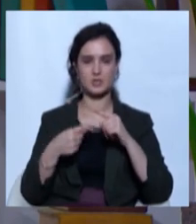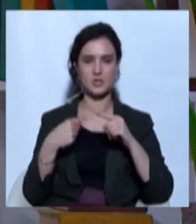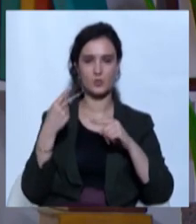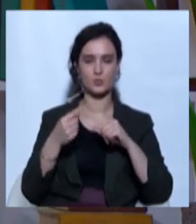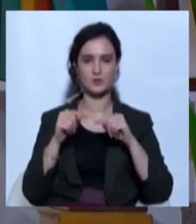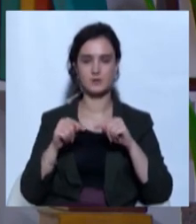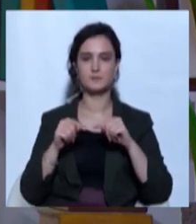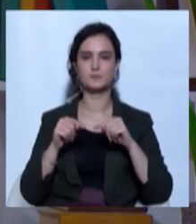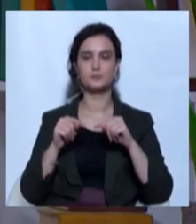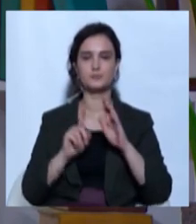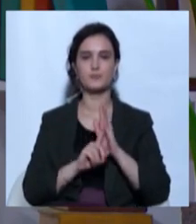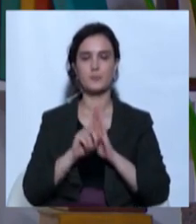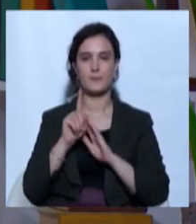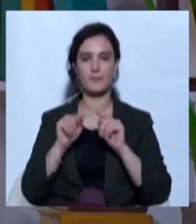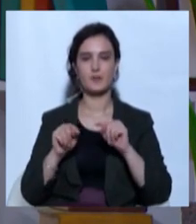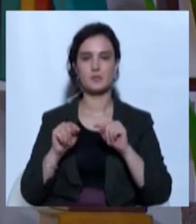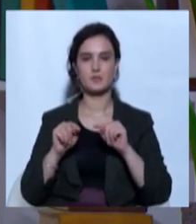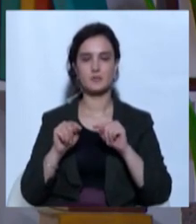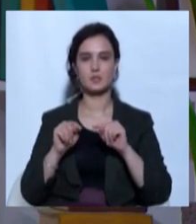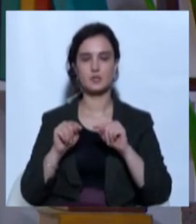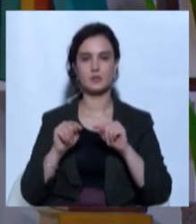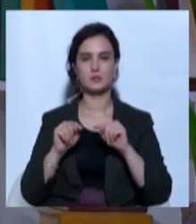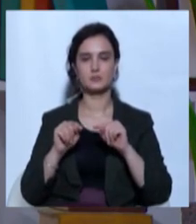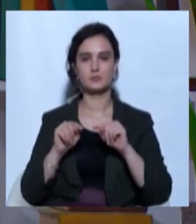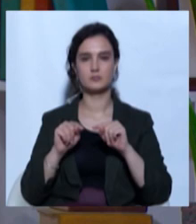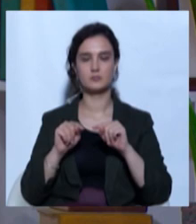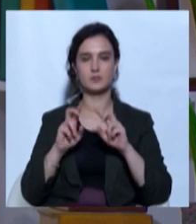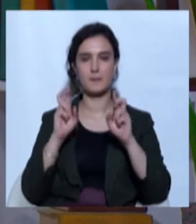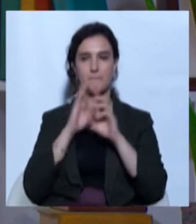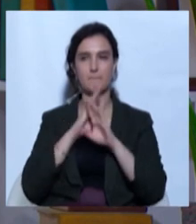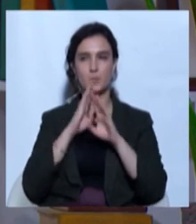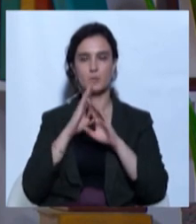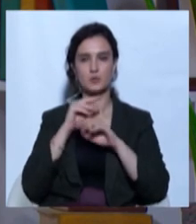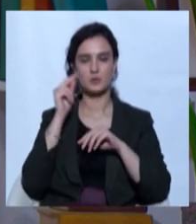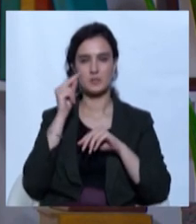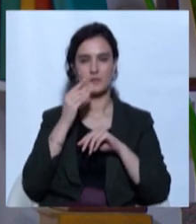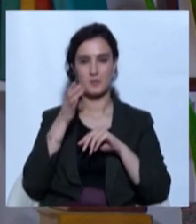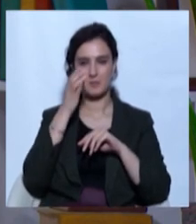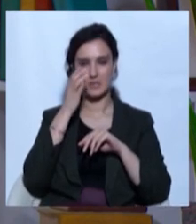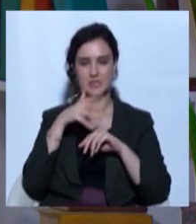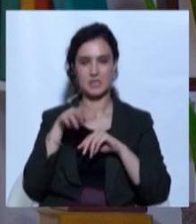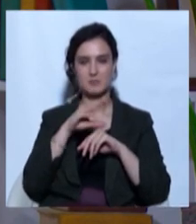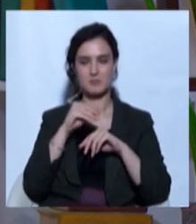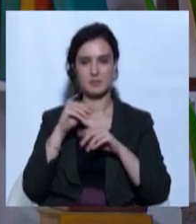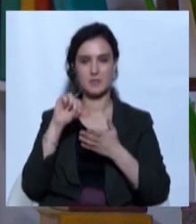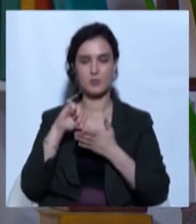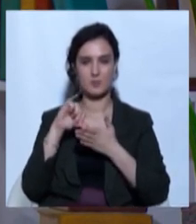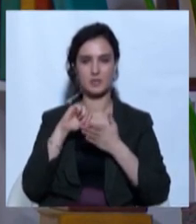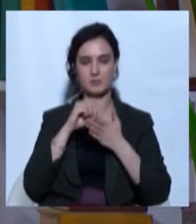საუკუნის დასაწყისში ბუნების შემსწავლელი მეცნიერებების